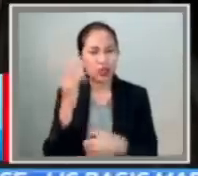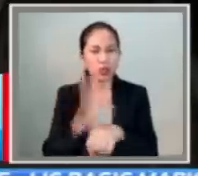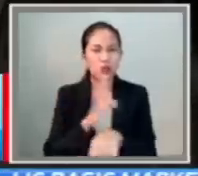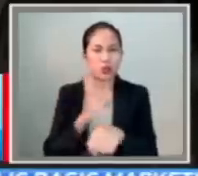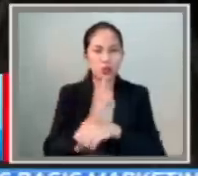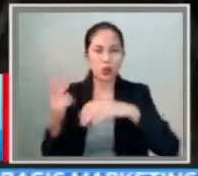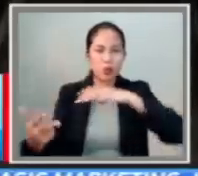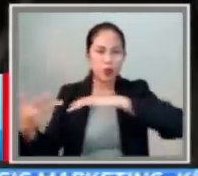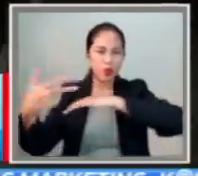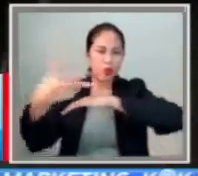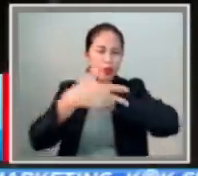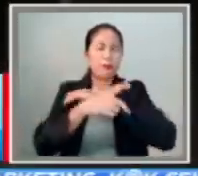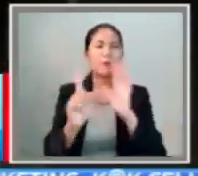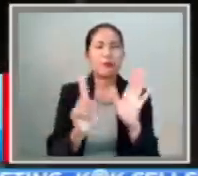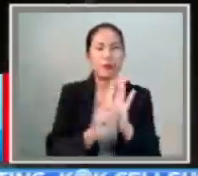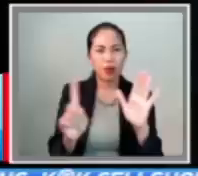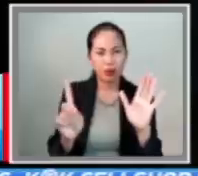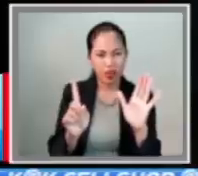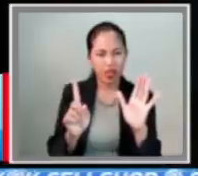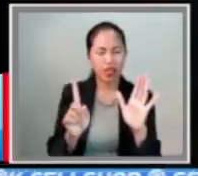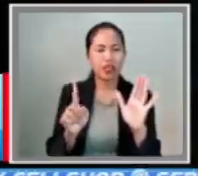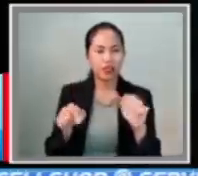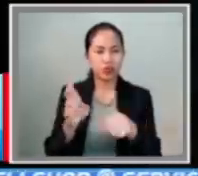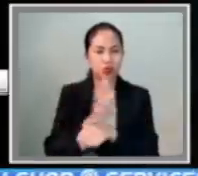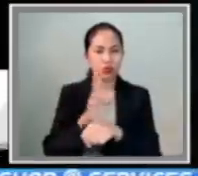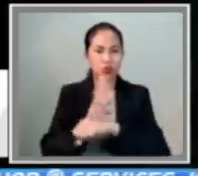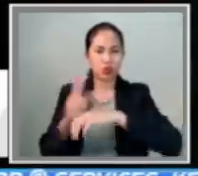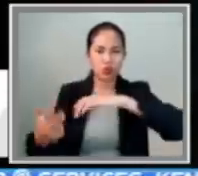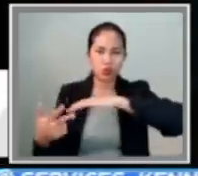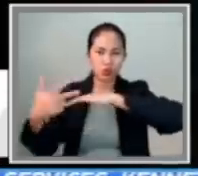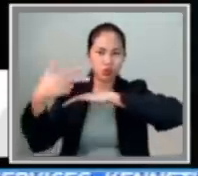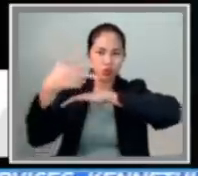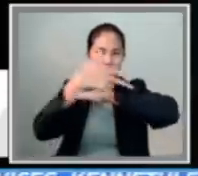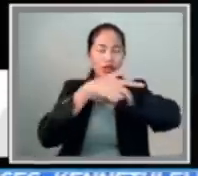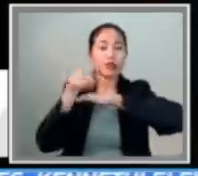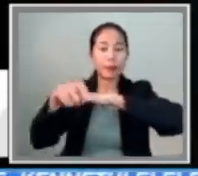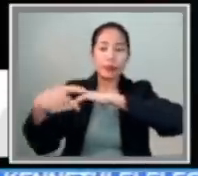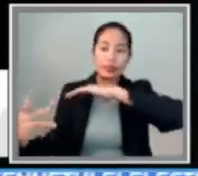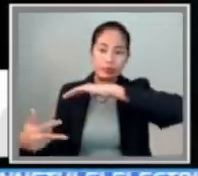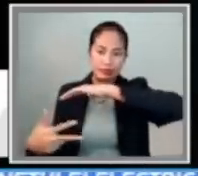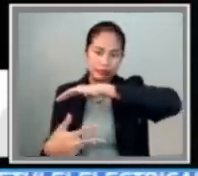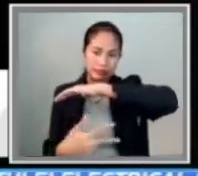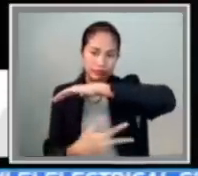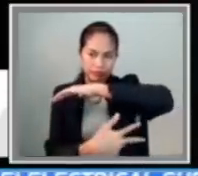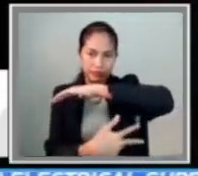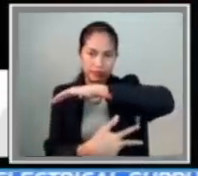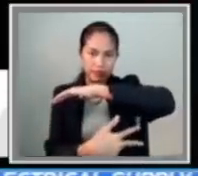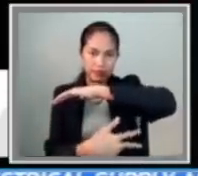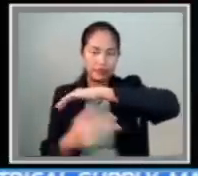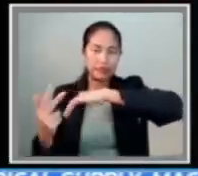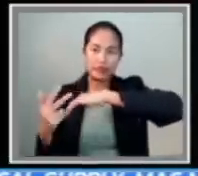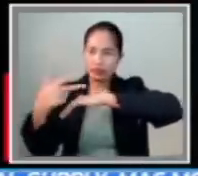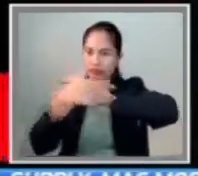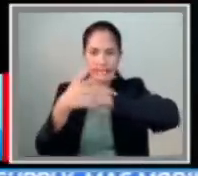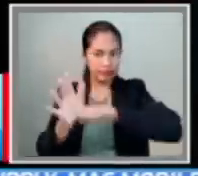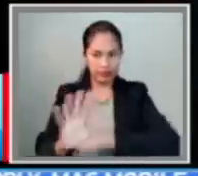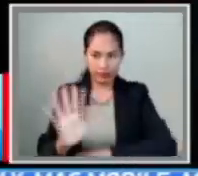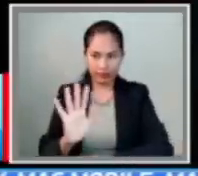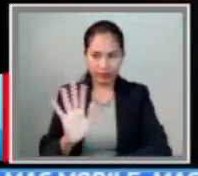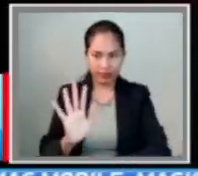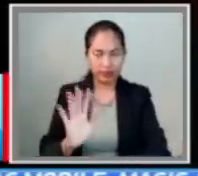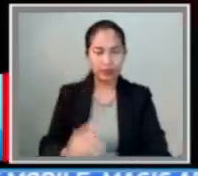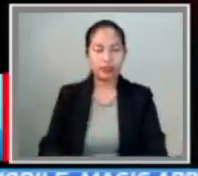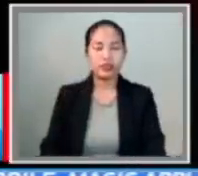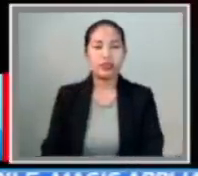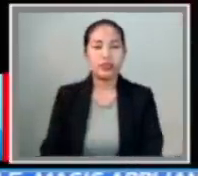ang mga truck sa flyover. Actually, dapat yan sa baba dumadaan yan. So, sa baba dumadaan yan ng flyover, and